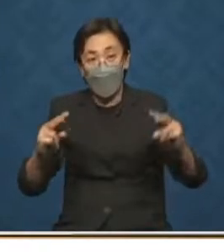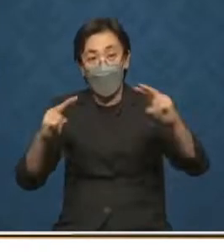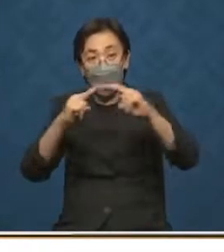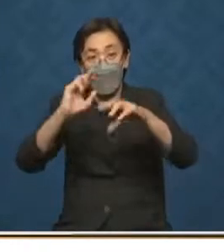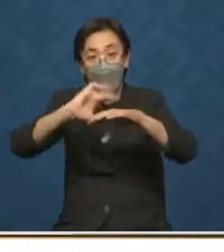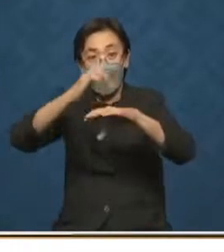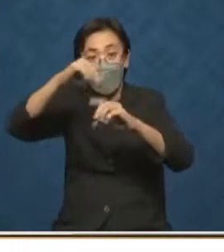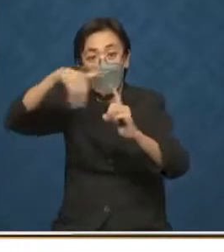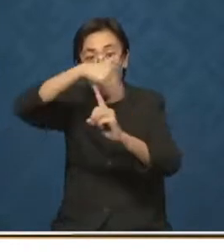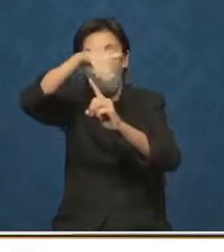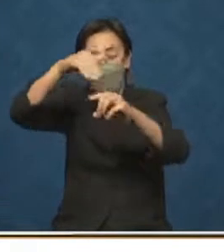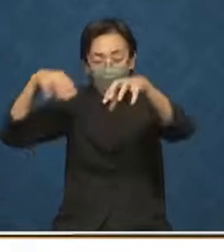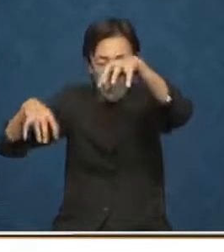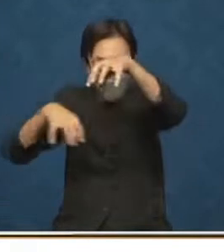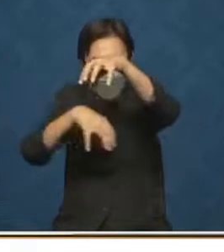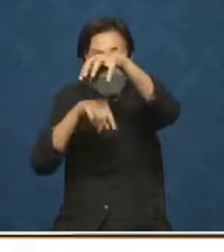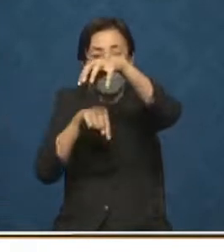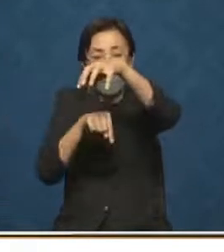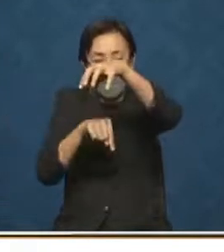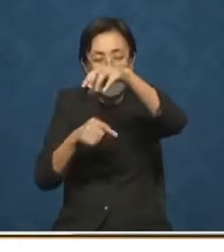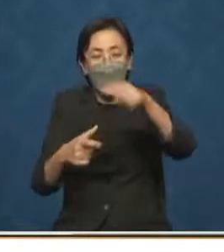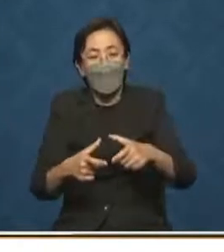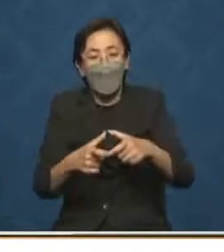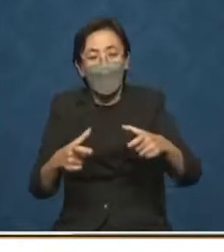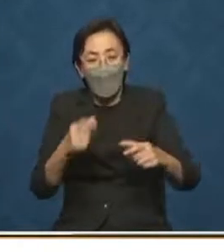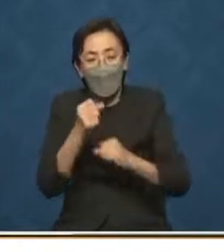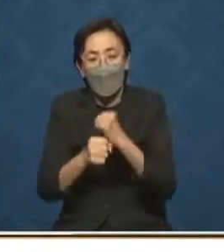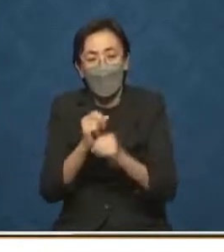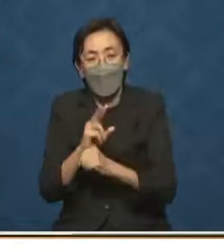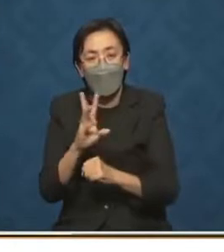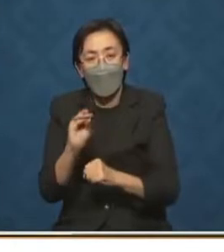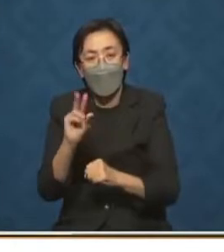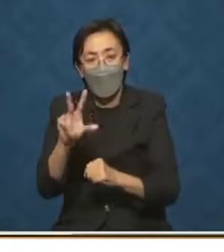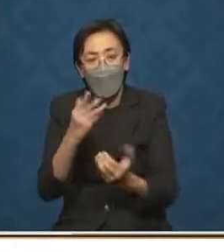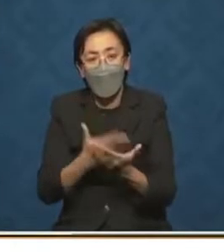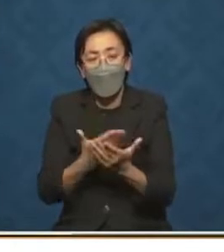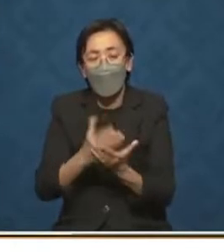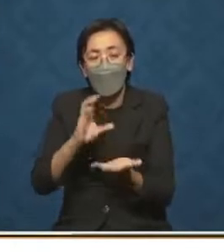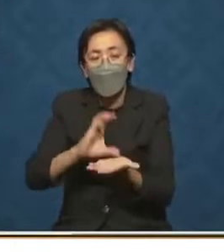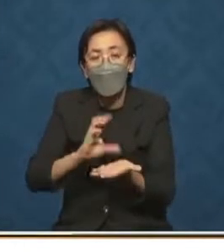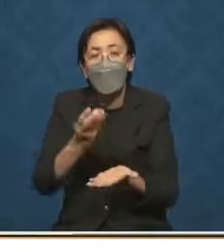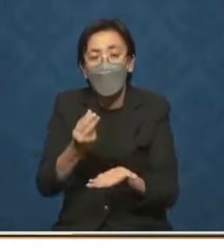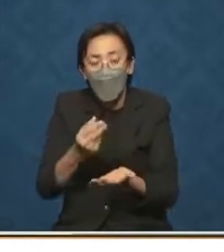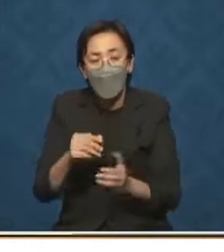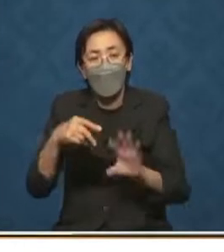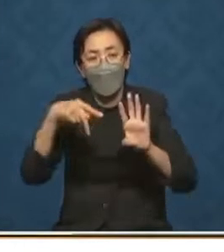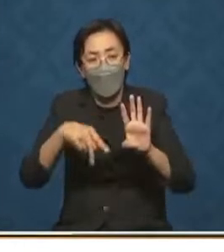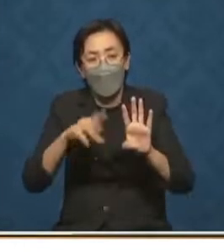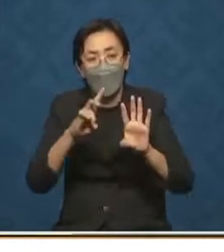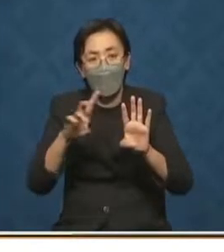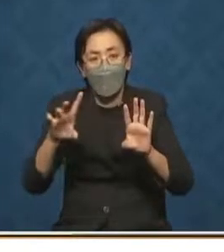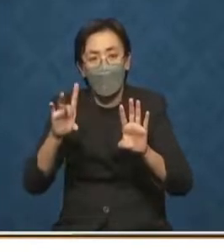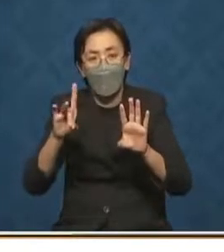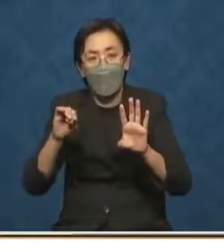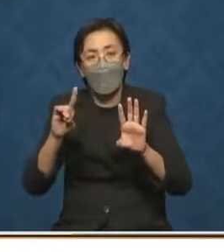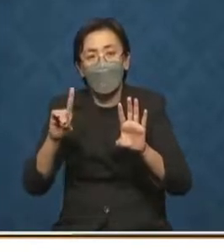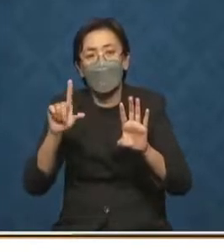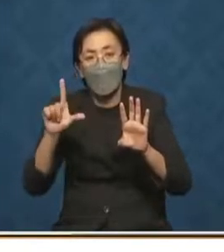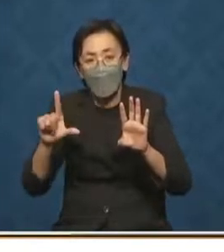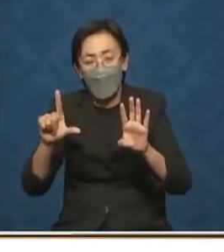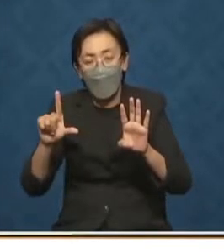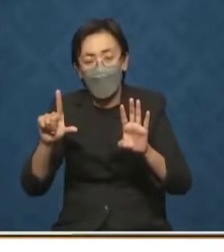าก่อนชาิและส่เวนร้อมซึในปีงบมาณ 2,563 กลมนได้รับงบปมาณทงสิ้น 4,781 ล้าน